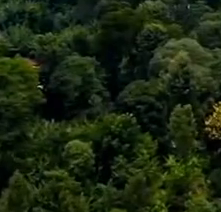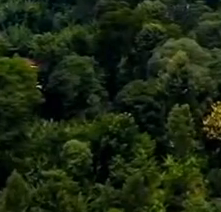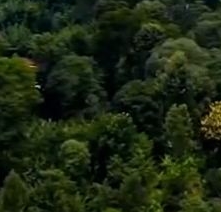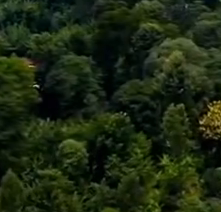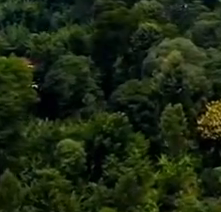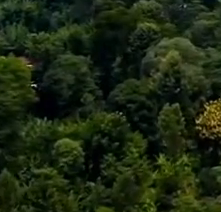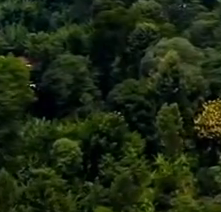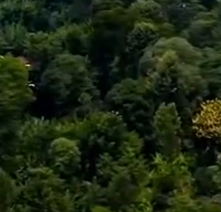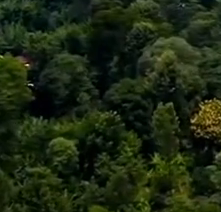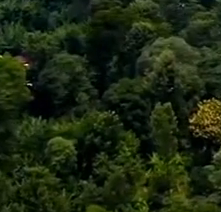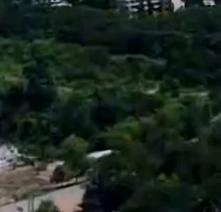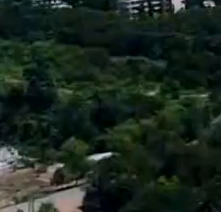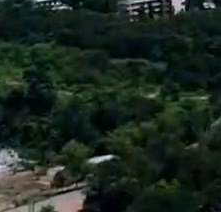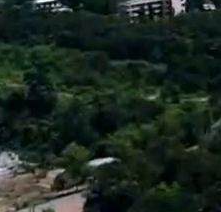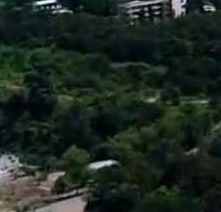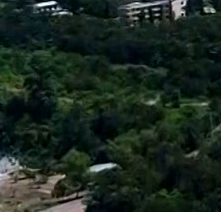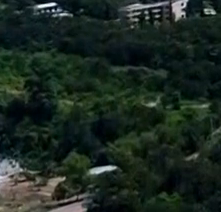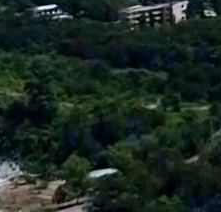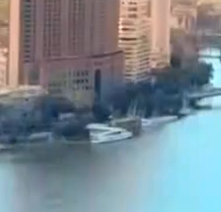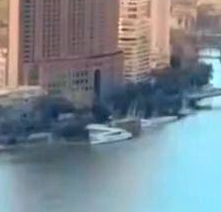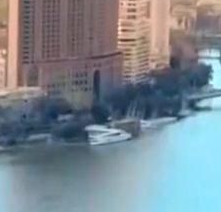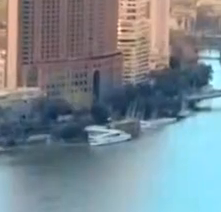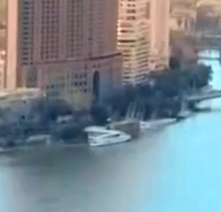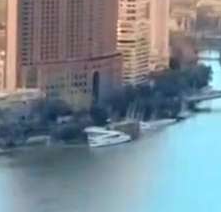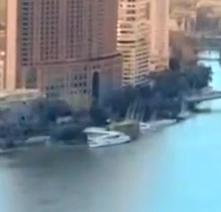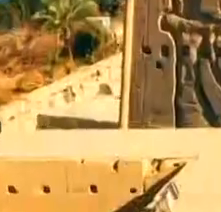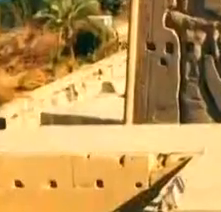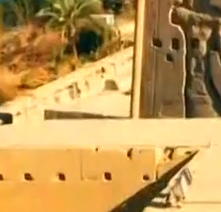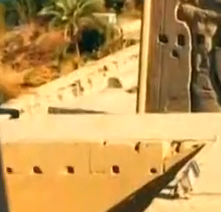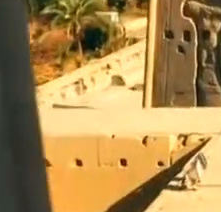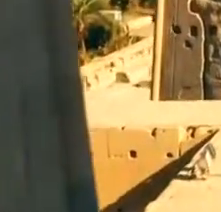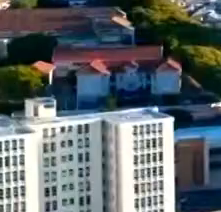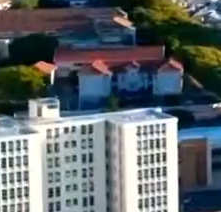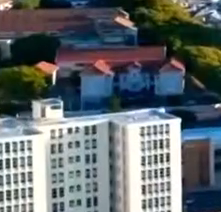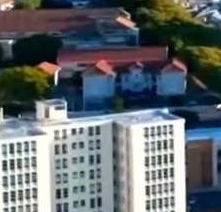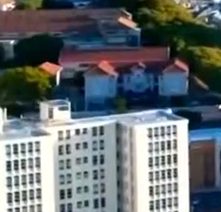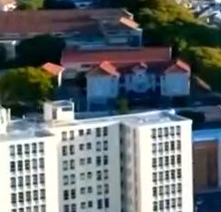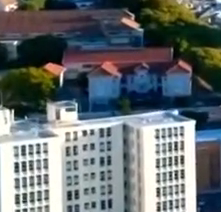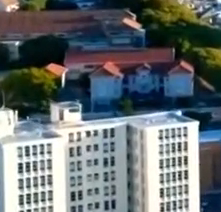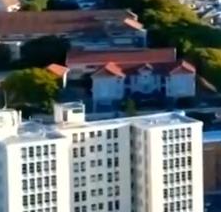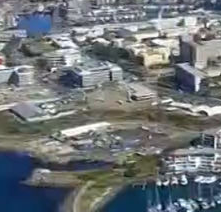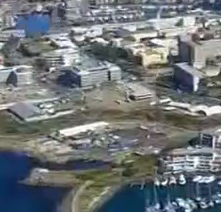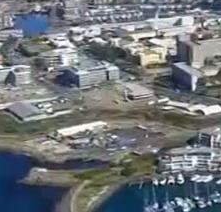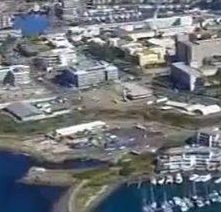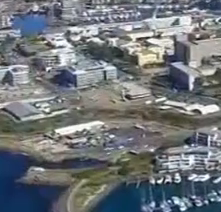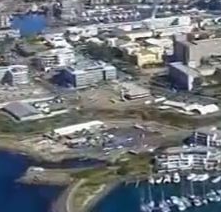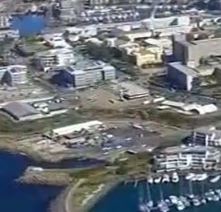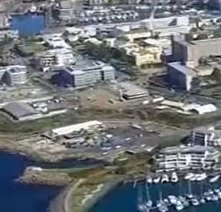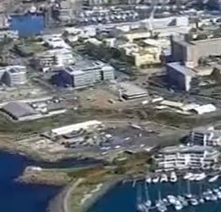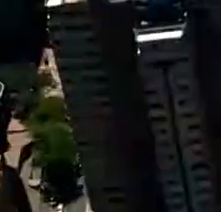وأراضيها الخصبة الشاسعة جعلت منها محط أنظار العالم وسوق استثمار